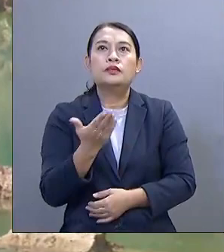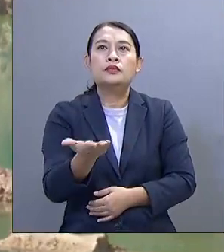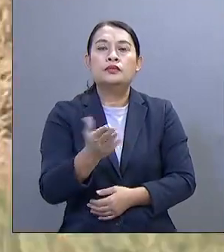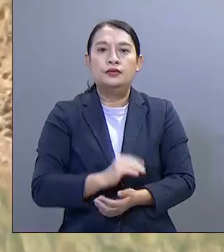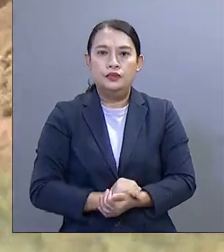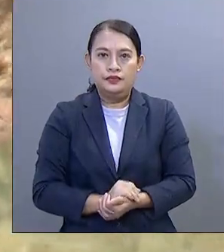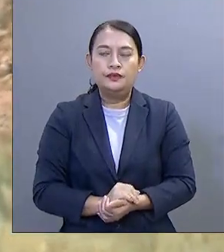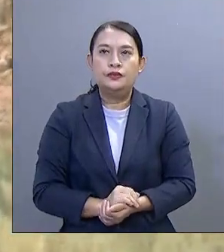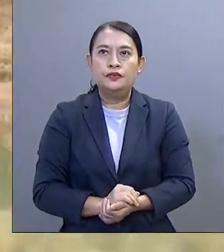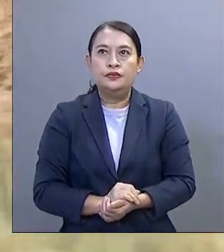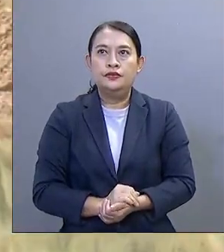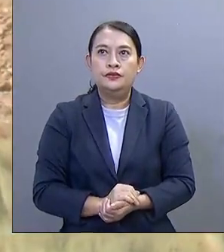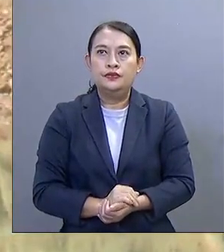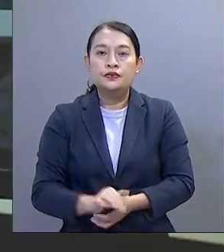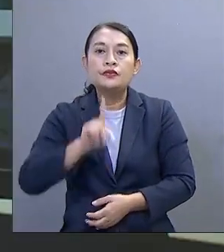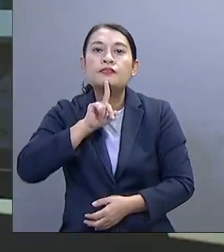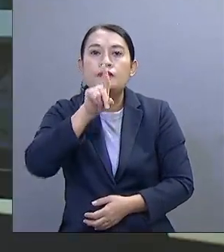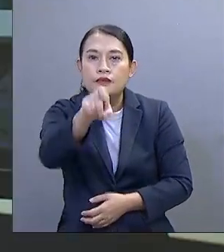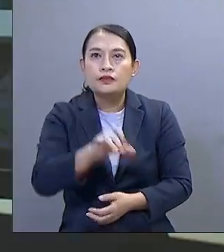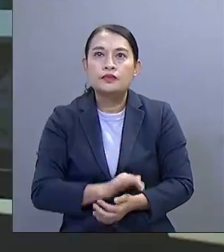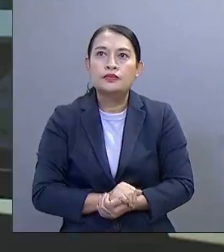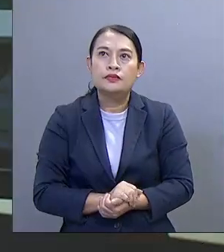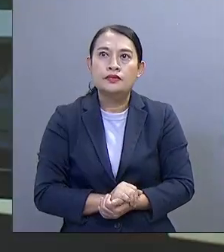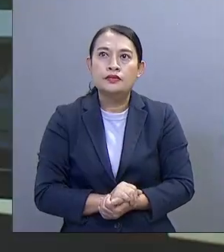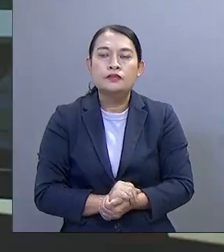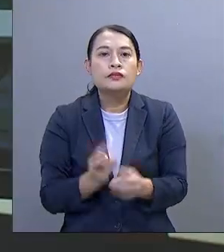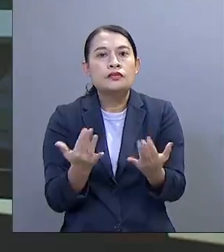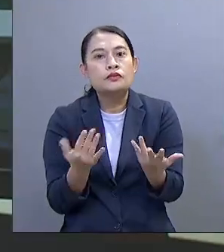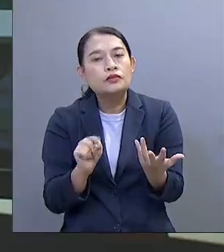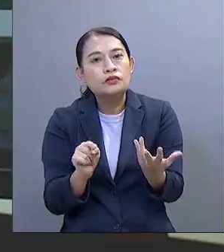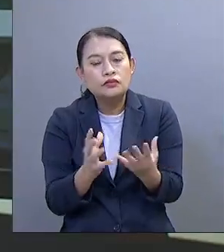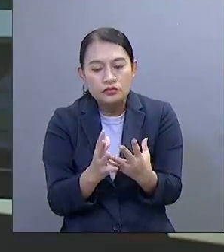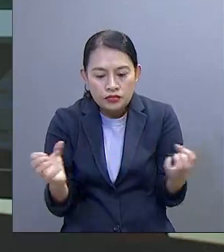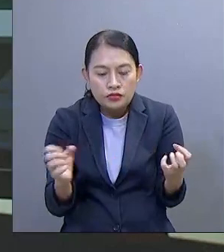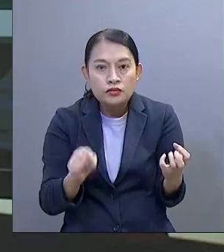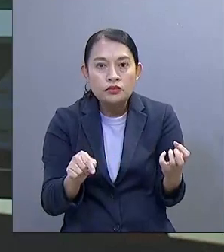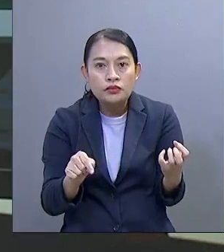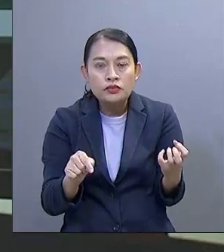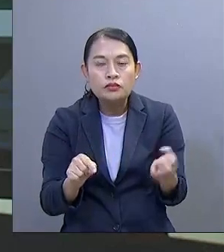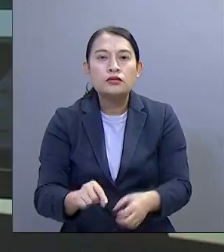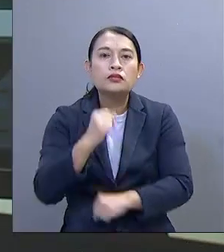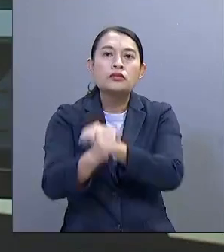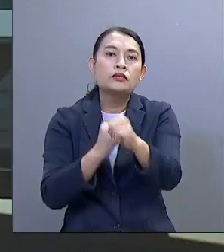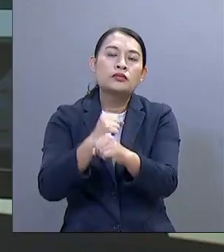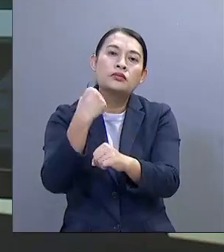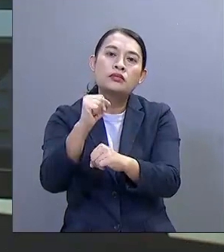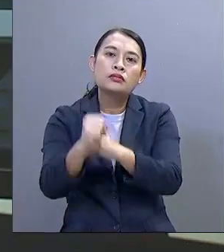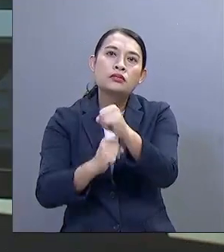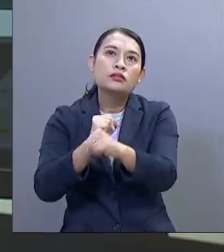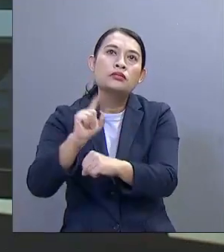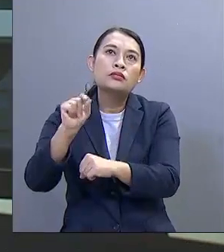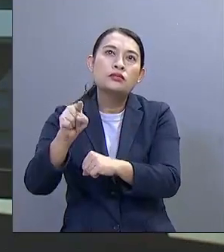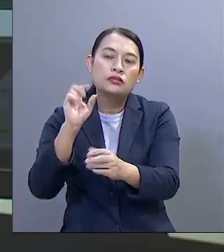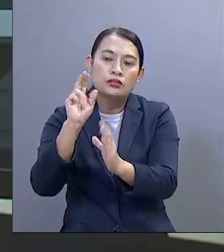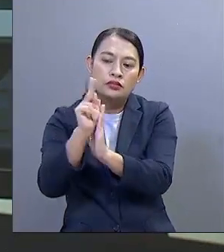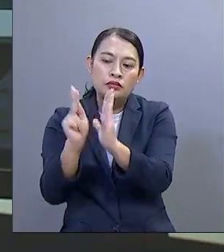าล่าสุดแต่คำถามคือ มัจะตองรอใหเกิดความสหายเป็ 10-20 ปีกัก่อนหออย่ไรมถจะบาง